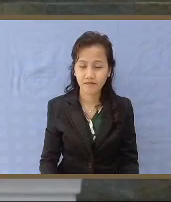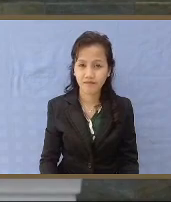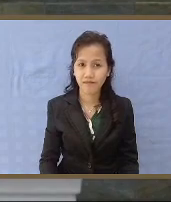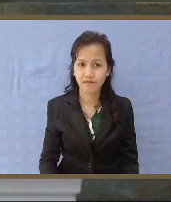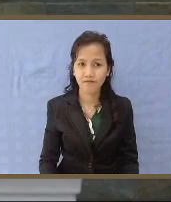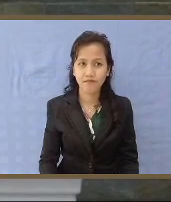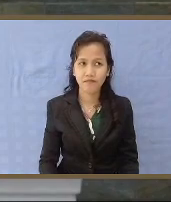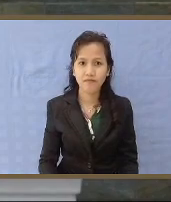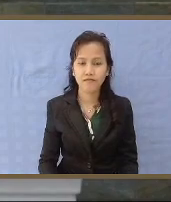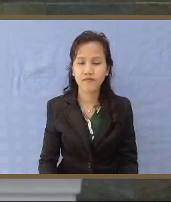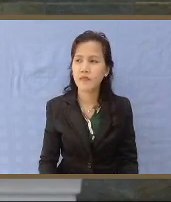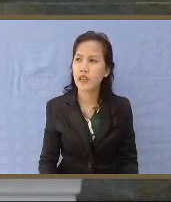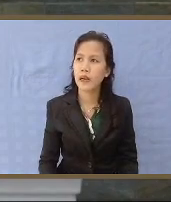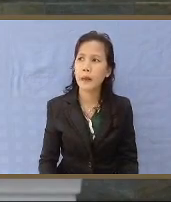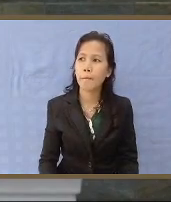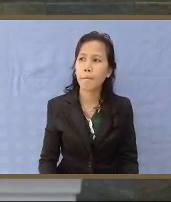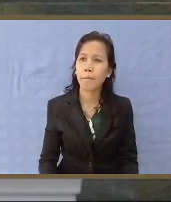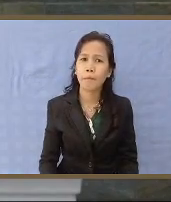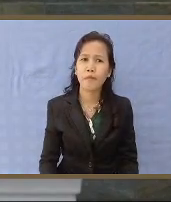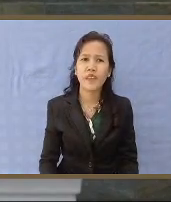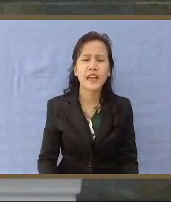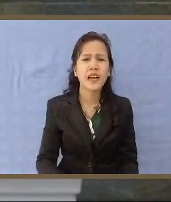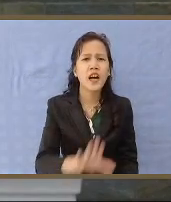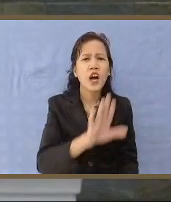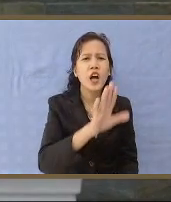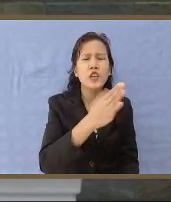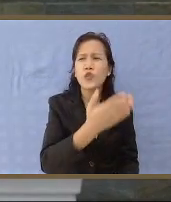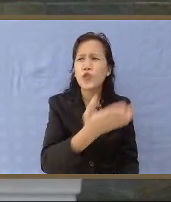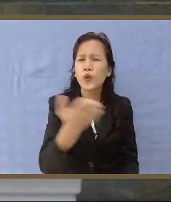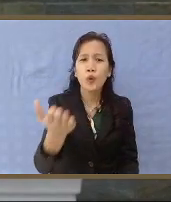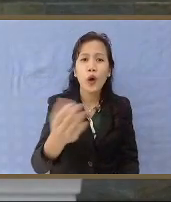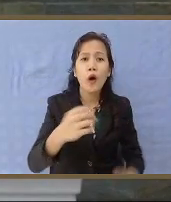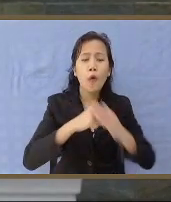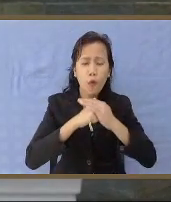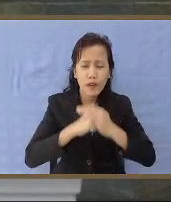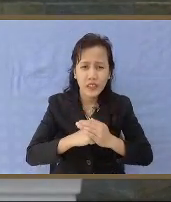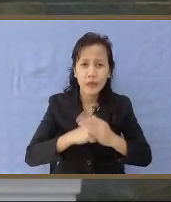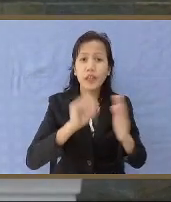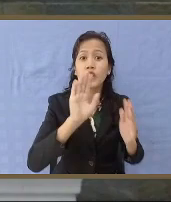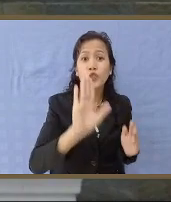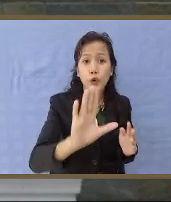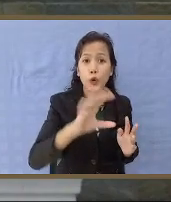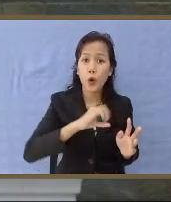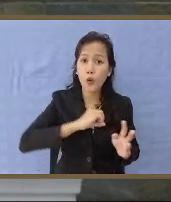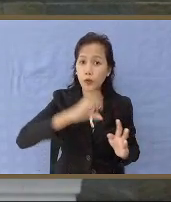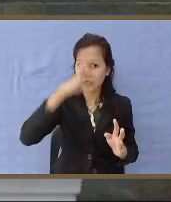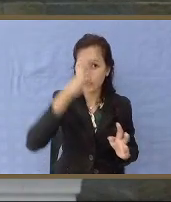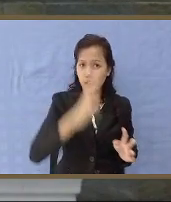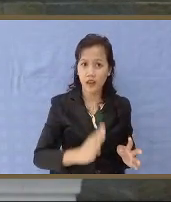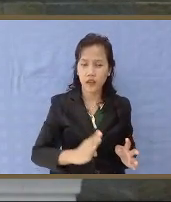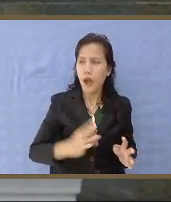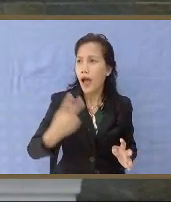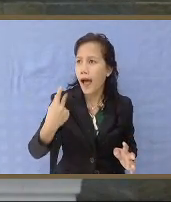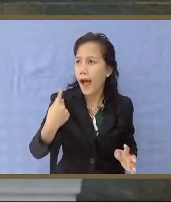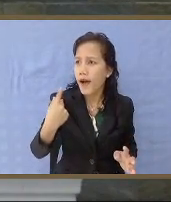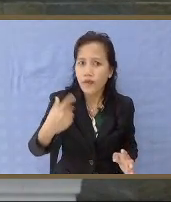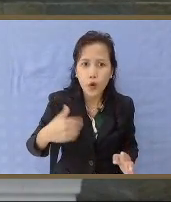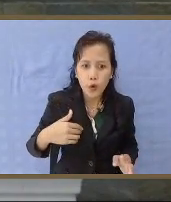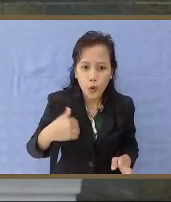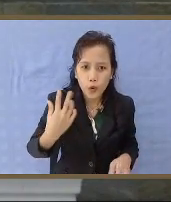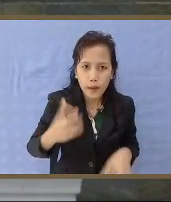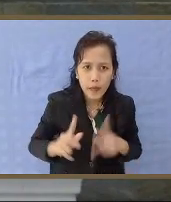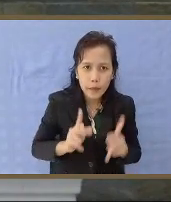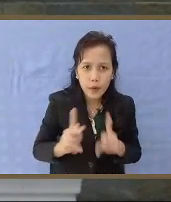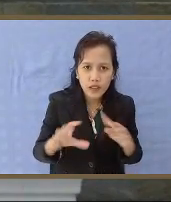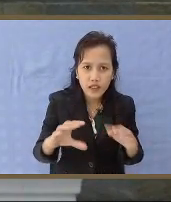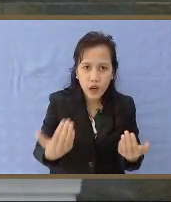Yes. See? You're Amen. Worshiping your own Amen. God. We have so many young people today whose God is their belly.